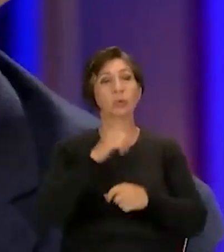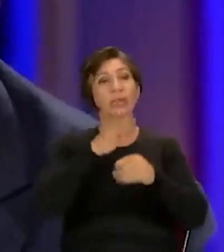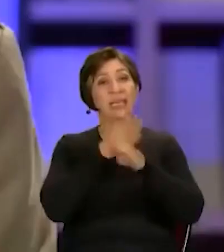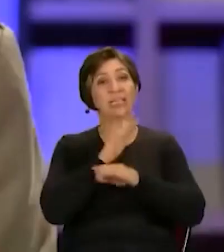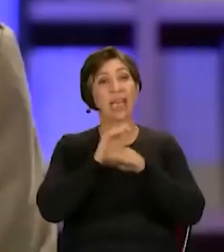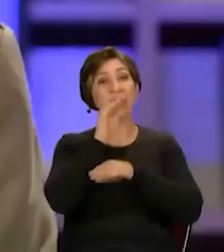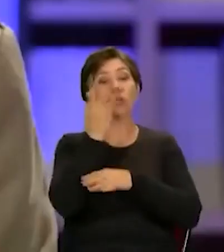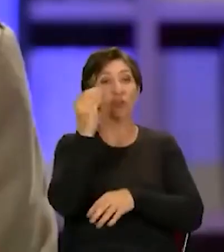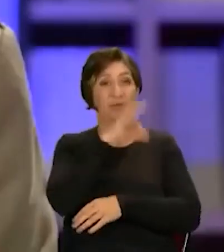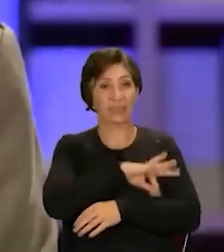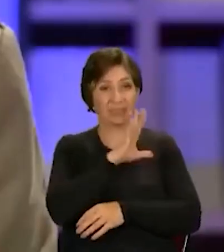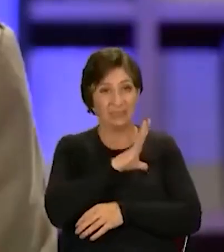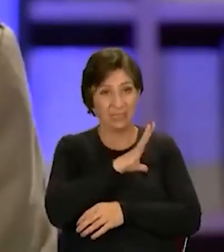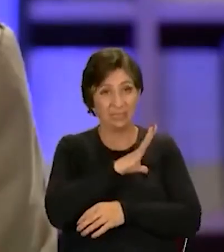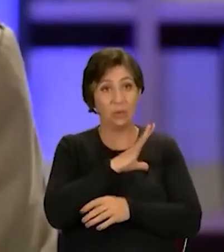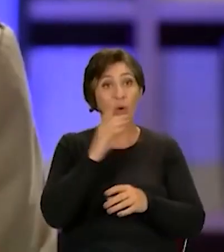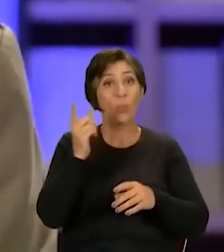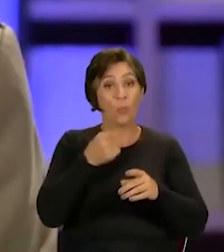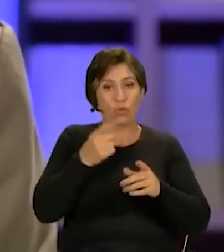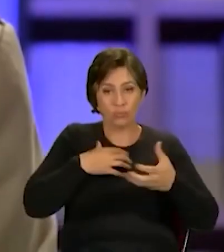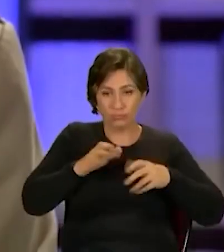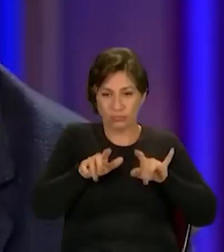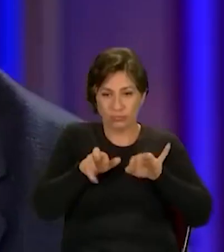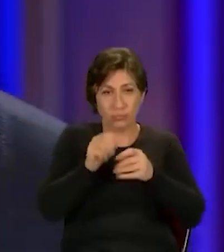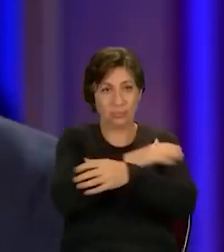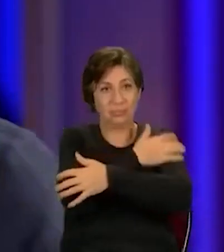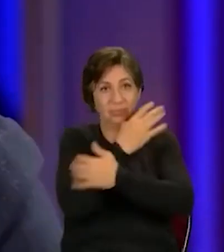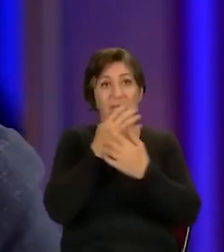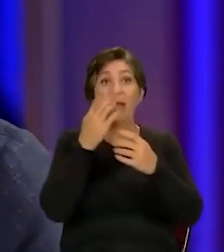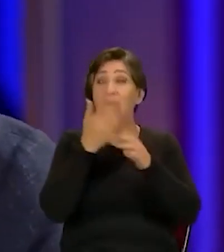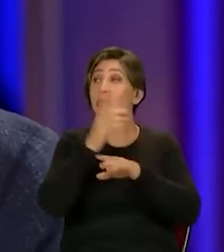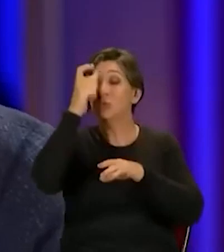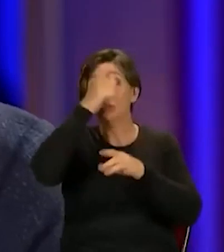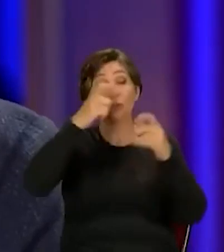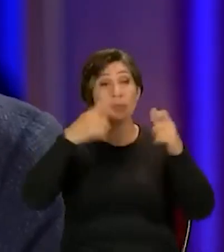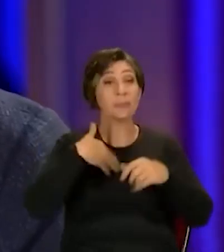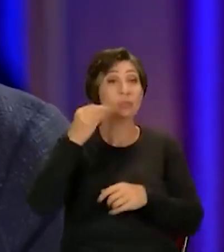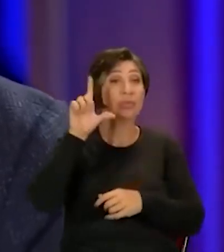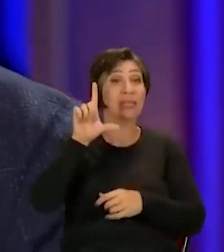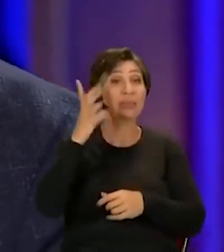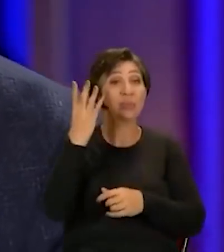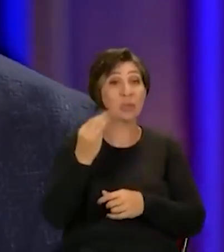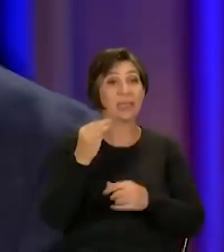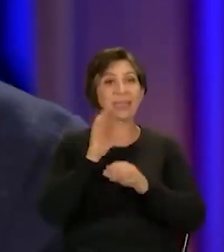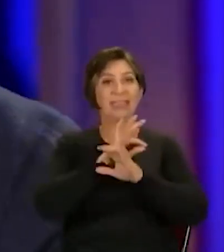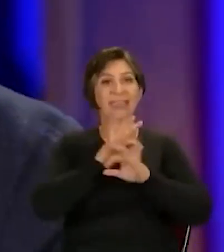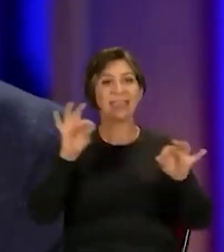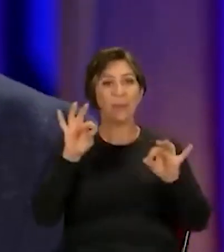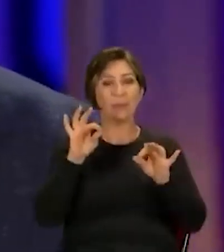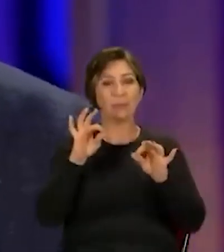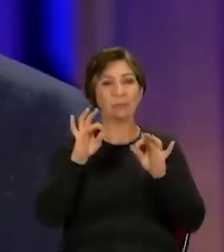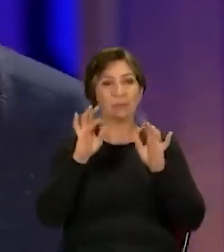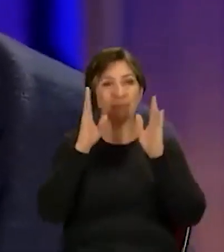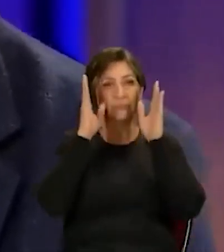gerçek hayatta çok faydası var. Motor becerileri artıyor. Ve de aslında Türkiye'de de bizim çok ihtiyacımız olan bir şey var. Tamamen liyakat